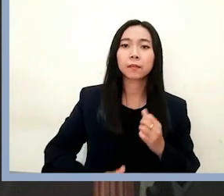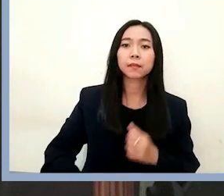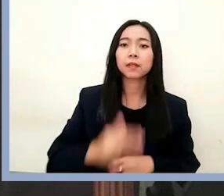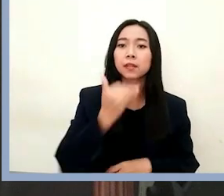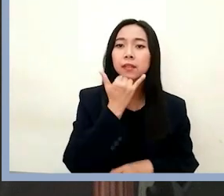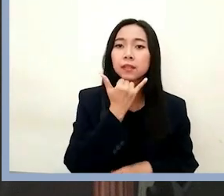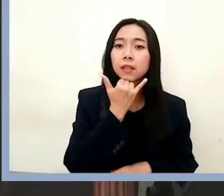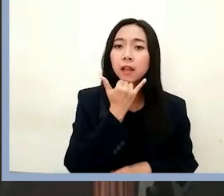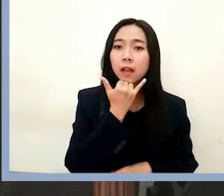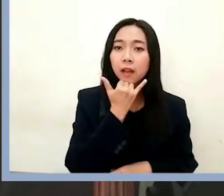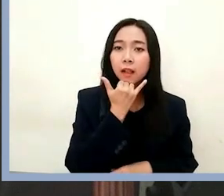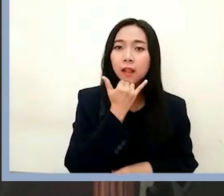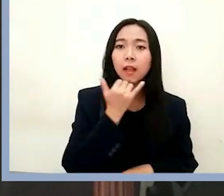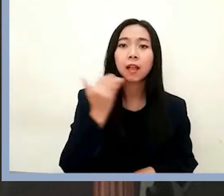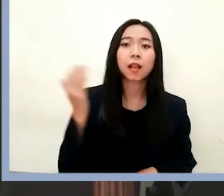tiap